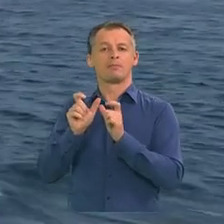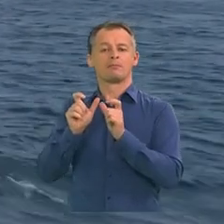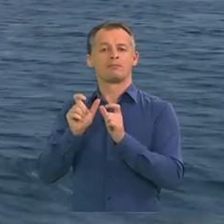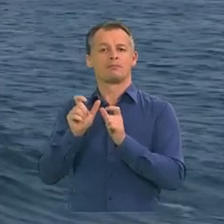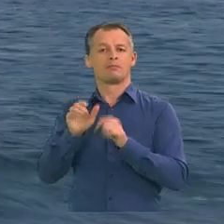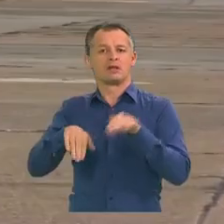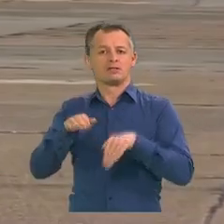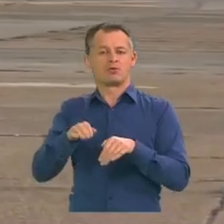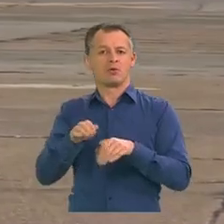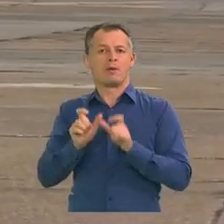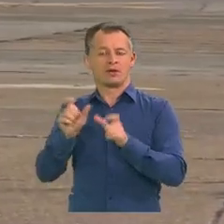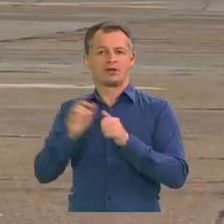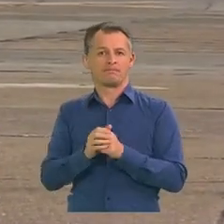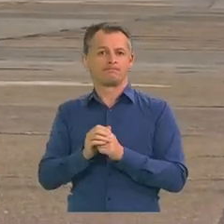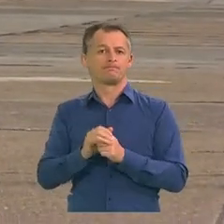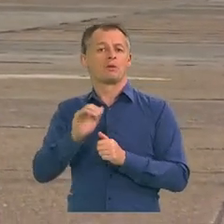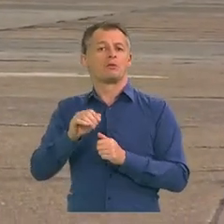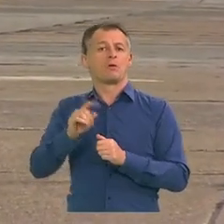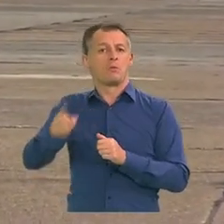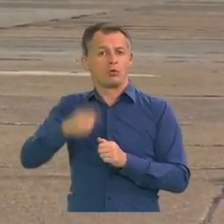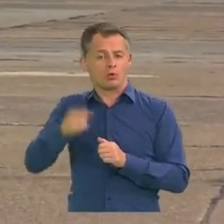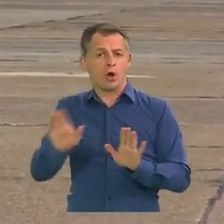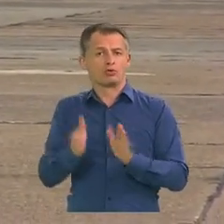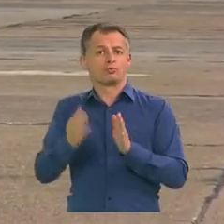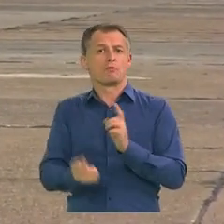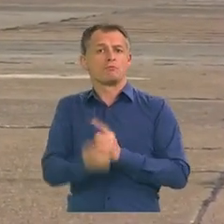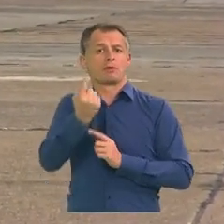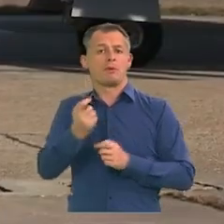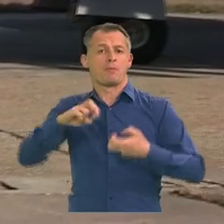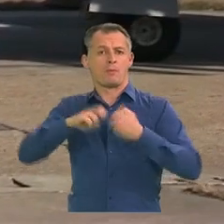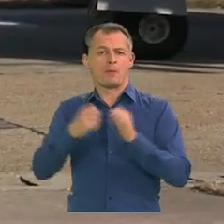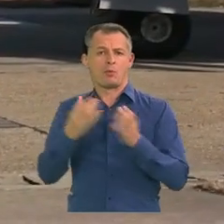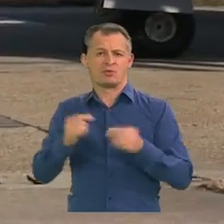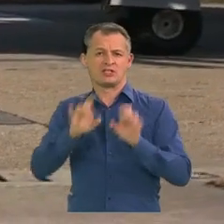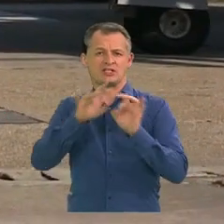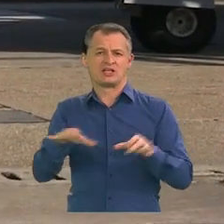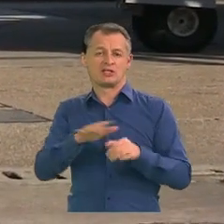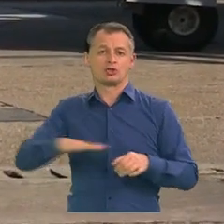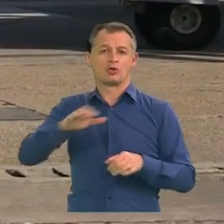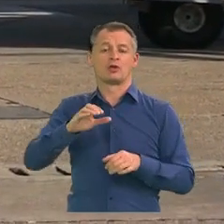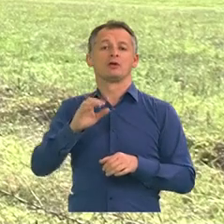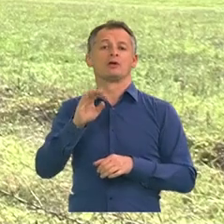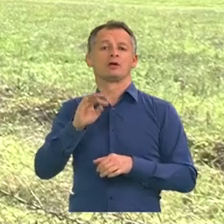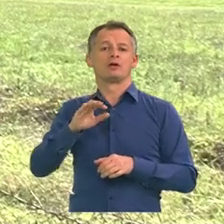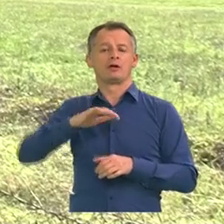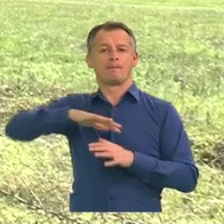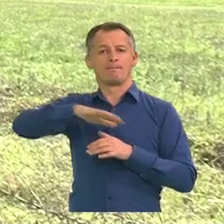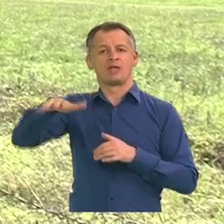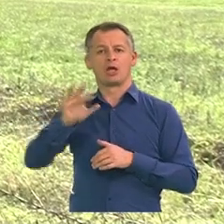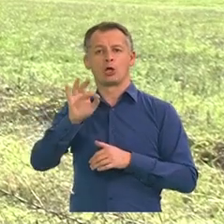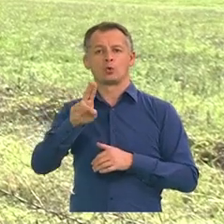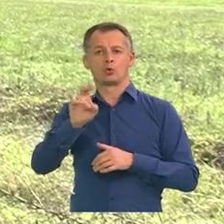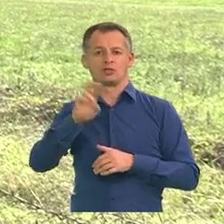început să aibă probleme la motor, iar forțele aeriene le-au tras pe dreapta. Cele mai multe s-au stricat în baza aeriană de la Câmpia Turzii. Trei aparate de